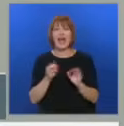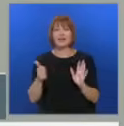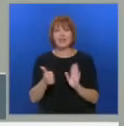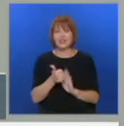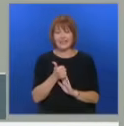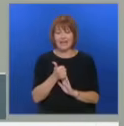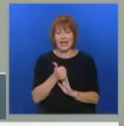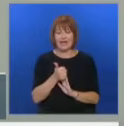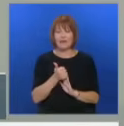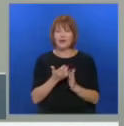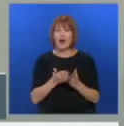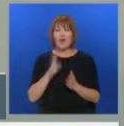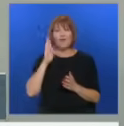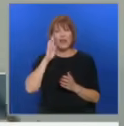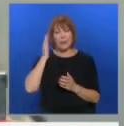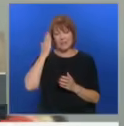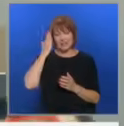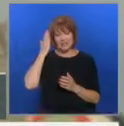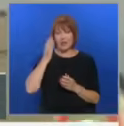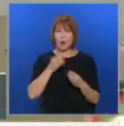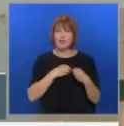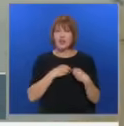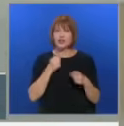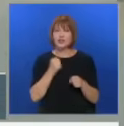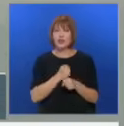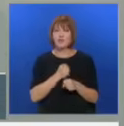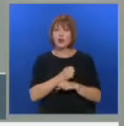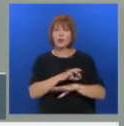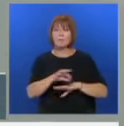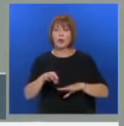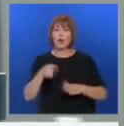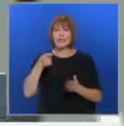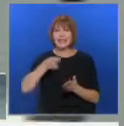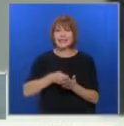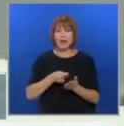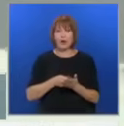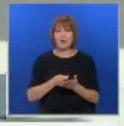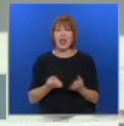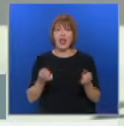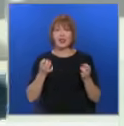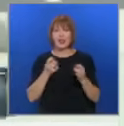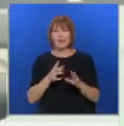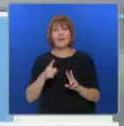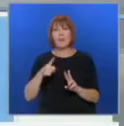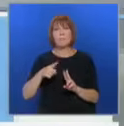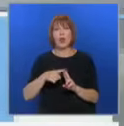70. Служебният военен министър Атанас Запрянов увери, че се работи по проект за покупка на ново поколение пилотоси.